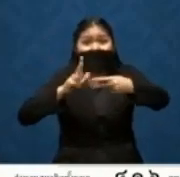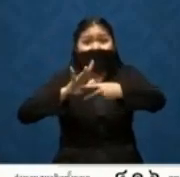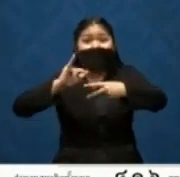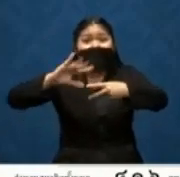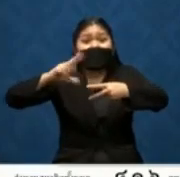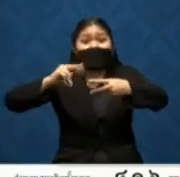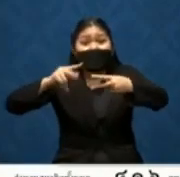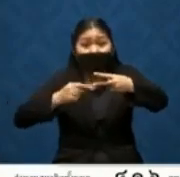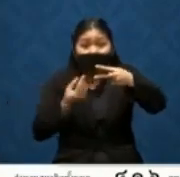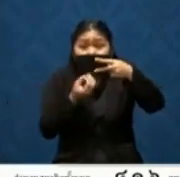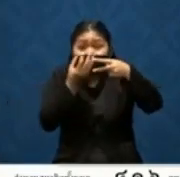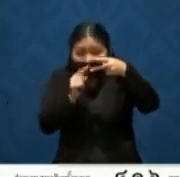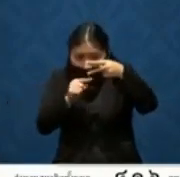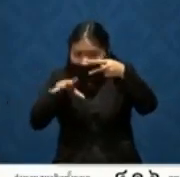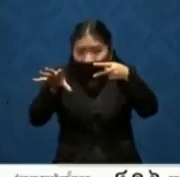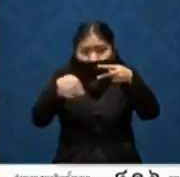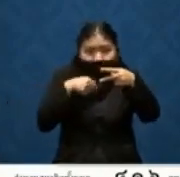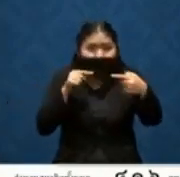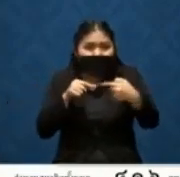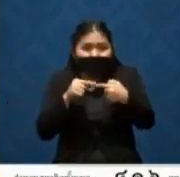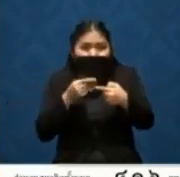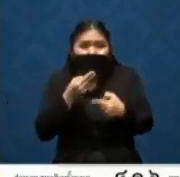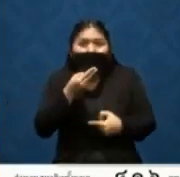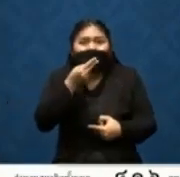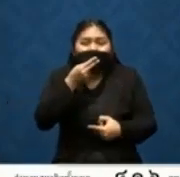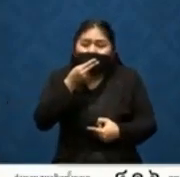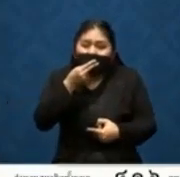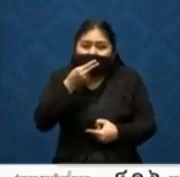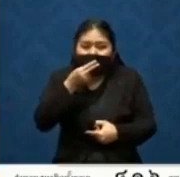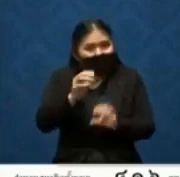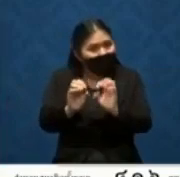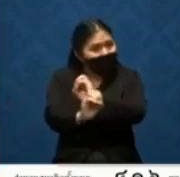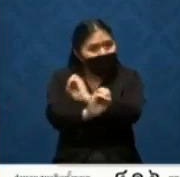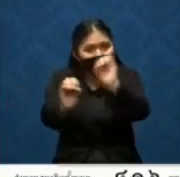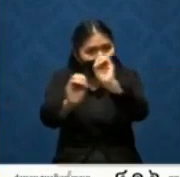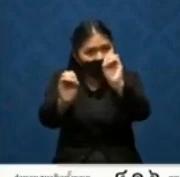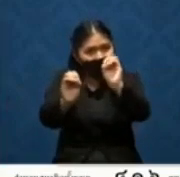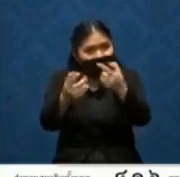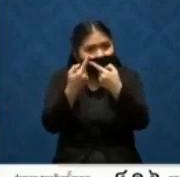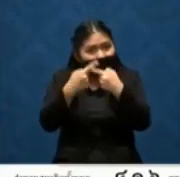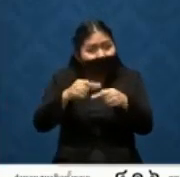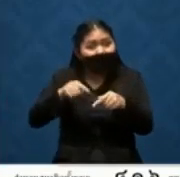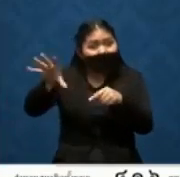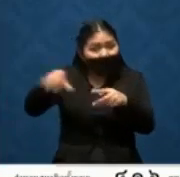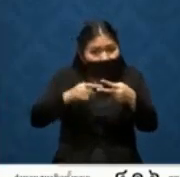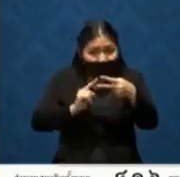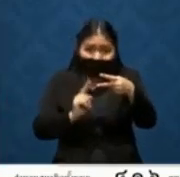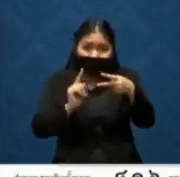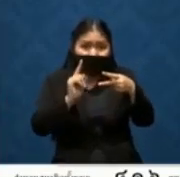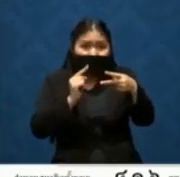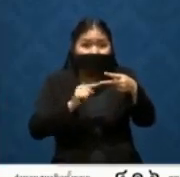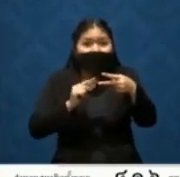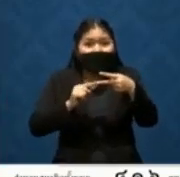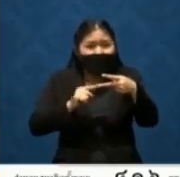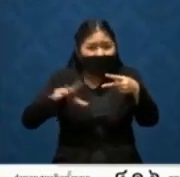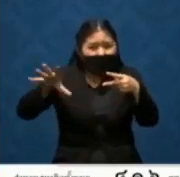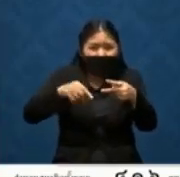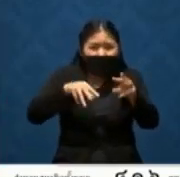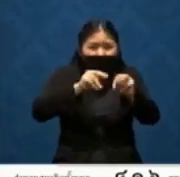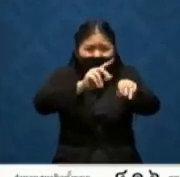ดอกใช้ในเรื่องการสูบเลยการที่เอากชงของพี่น้องกลุ่มชาติพันธุ์นะครับลากทุก